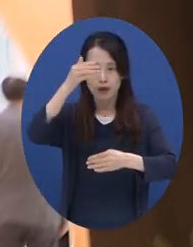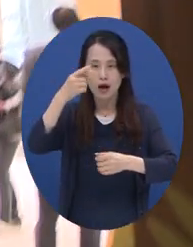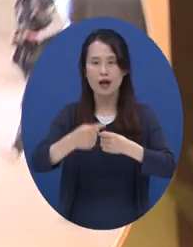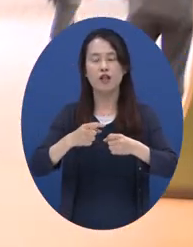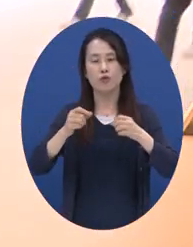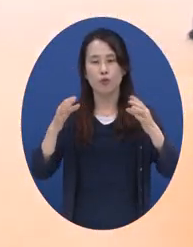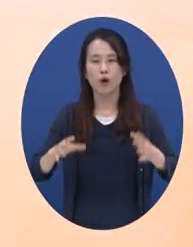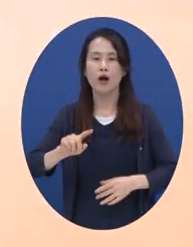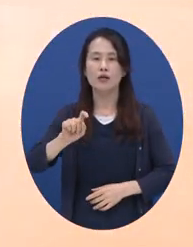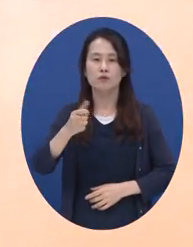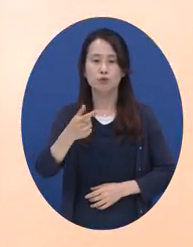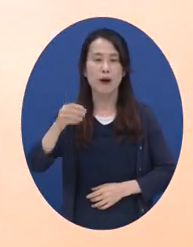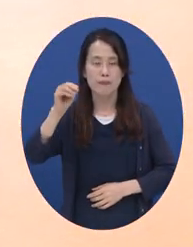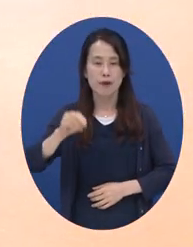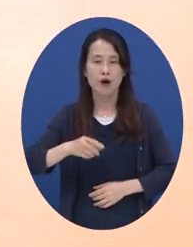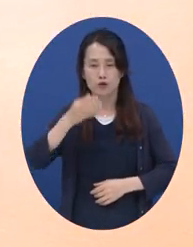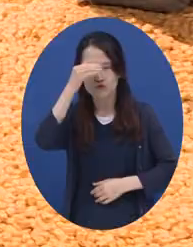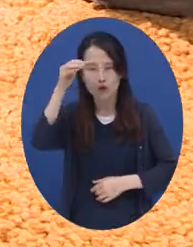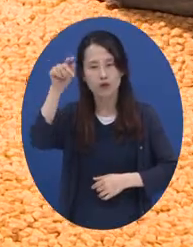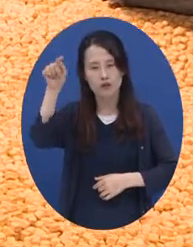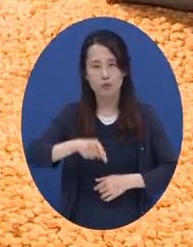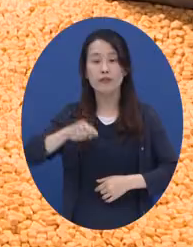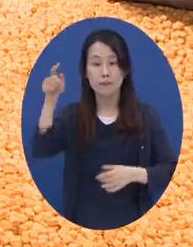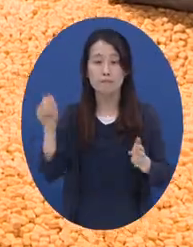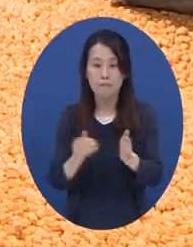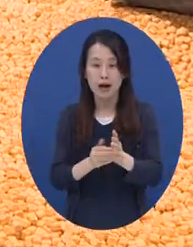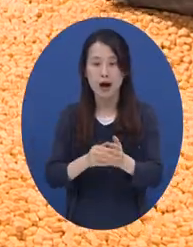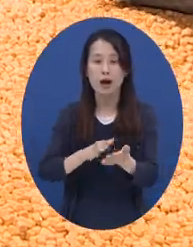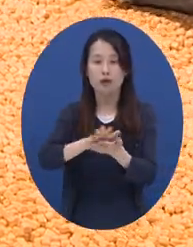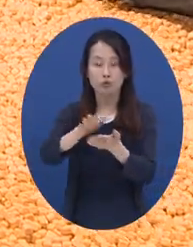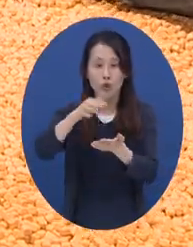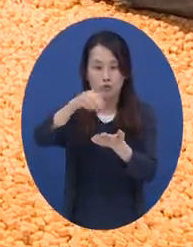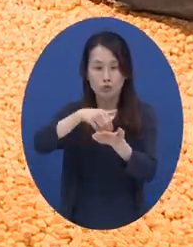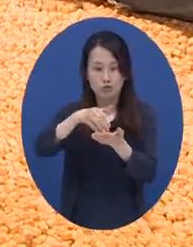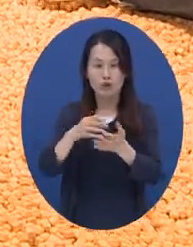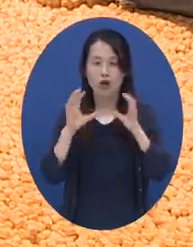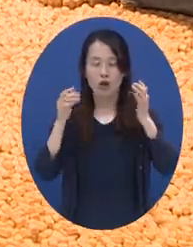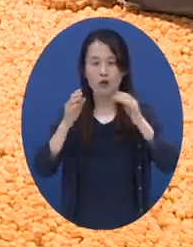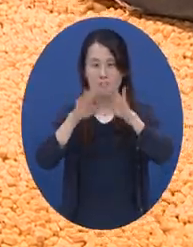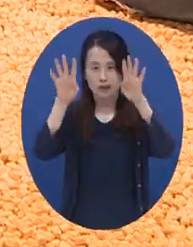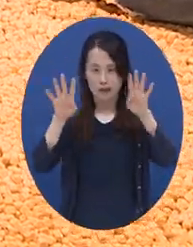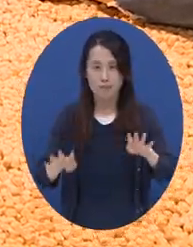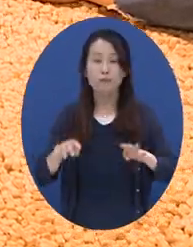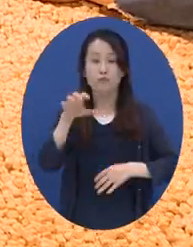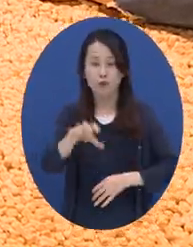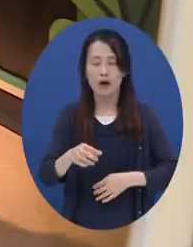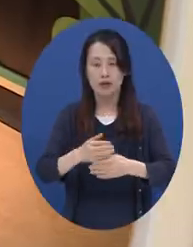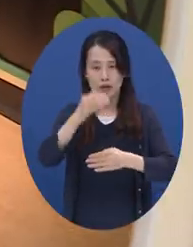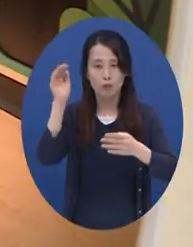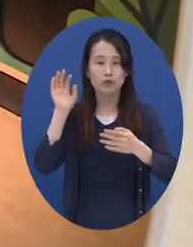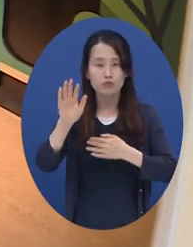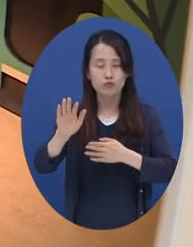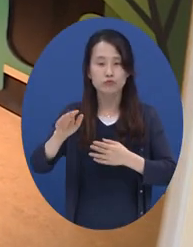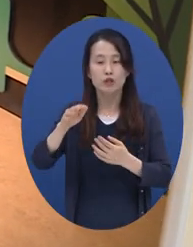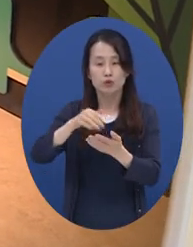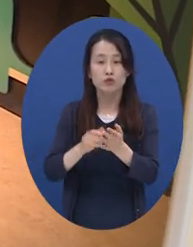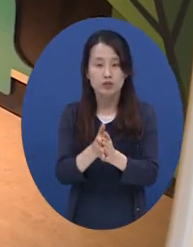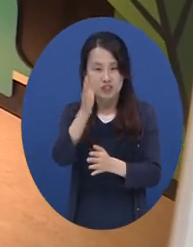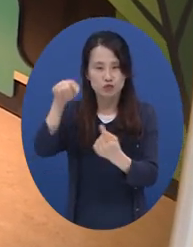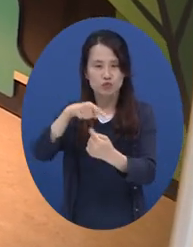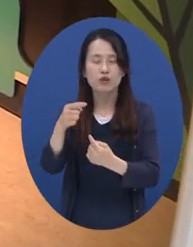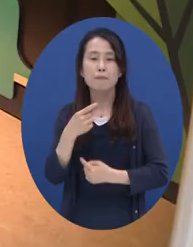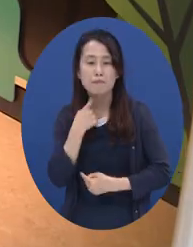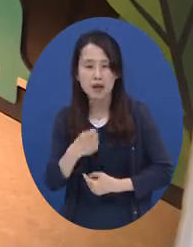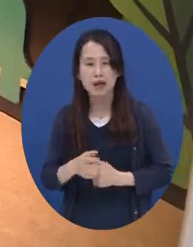2016년 개관해 연간 16만 명의 관람객이 다녀가는 동두천 경기 북부 어린이 박물관. 개관 후